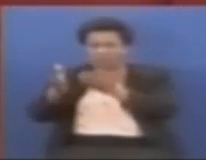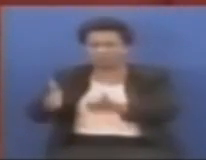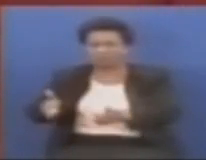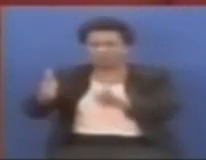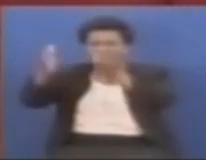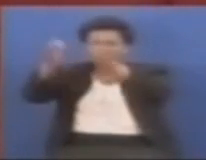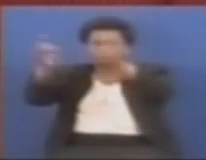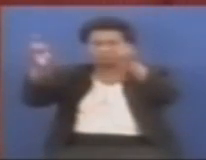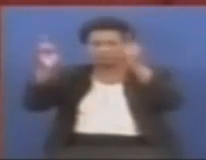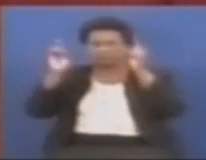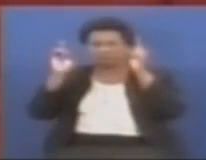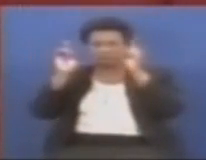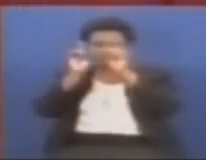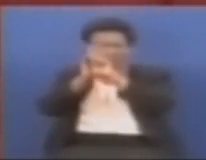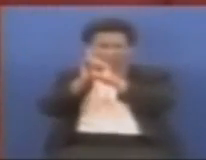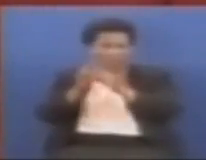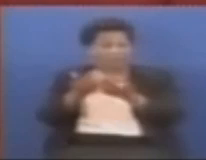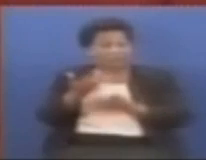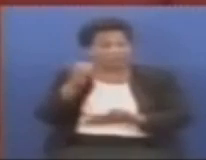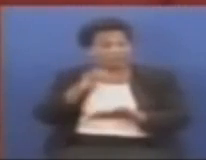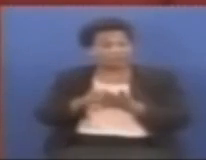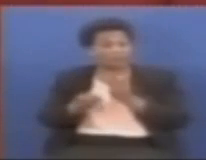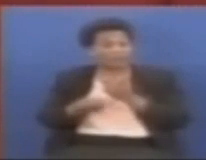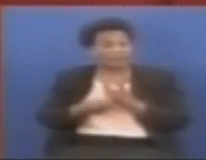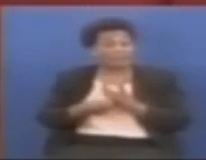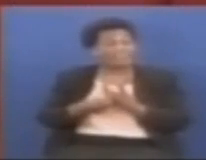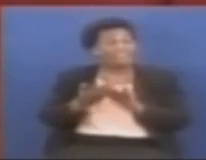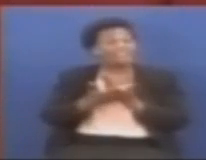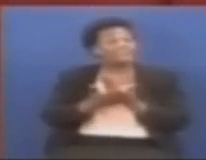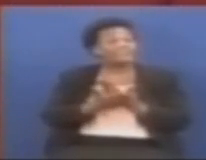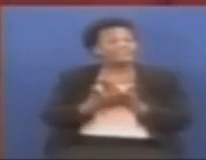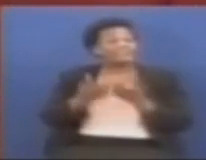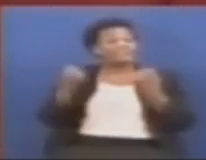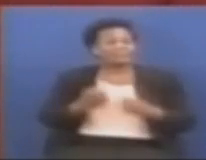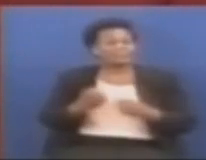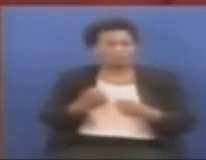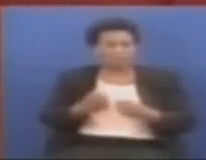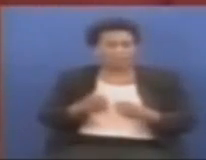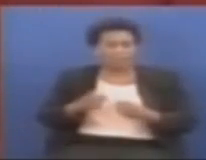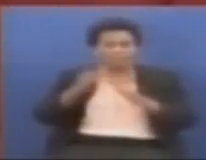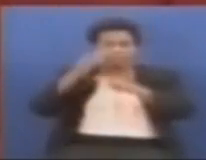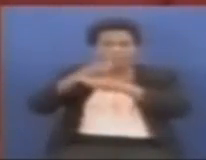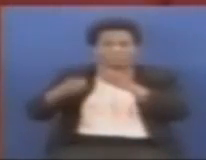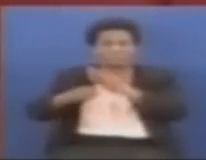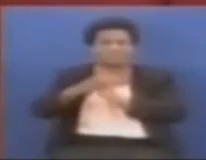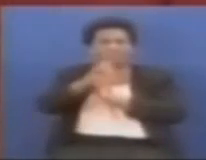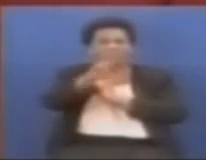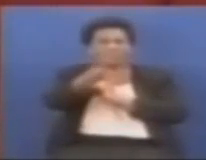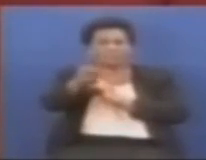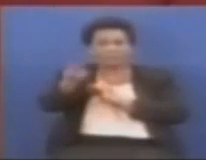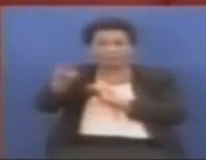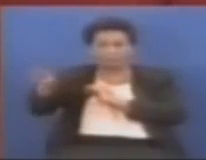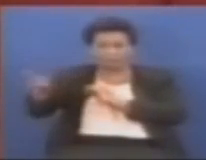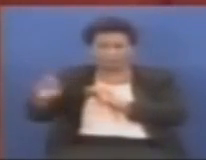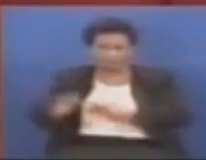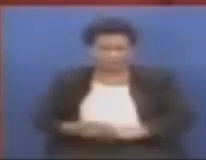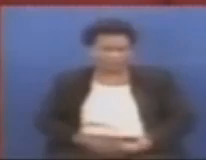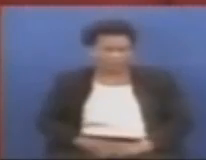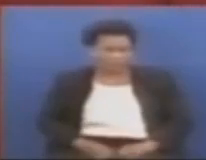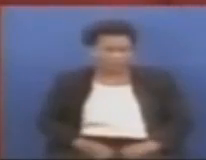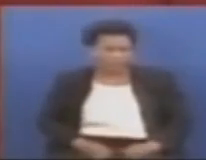sehemu mbalimbali za majimbo yetu. Swali la kwanza. Swali la pili, Mheshimiwa Spika,